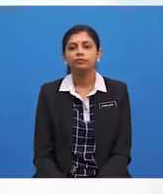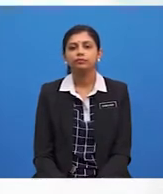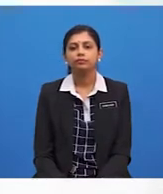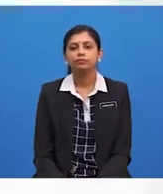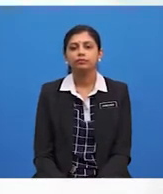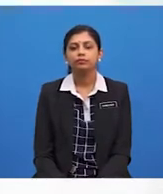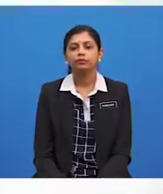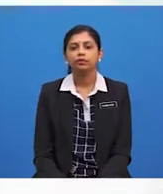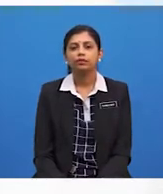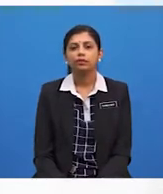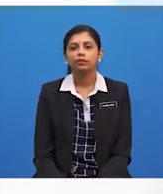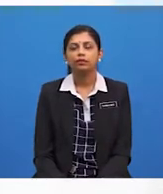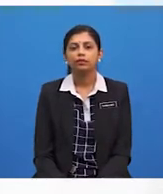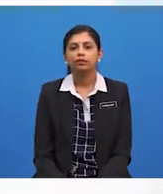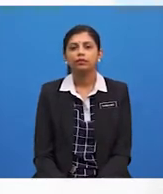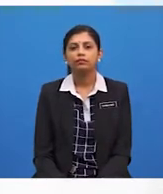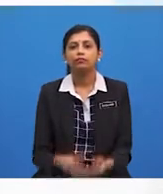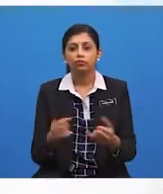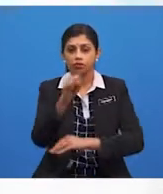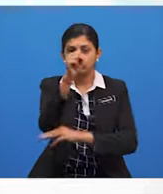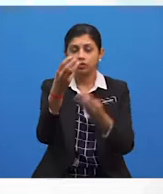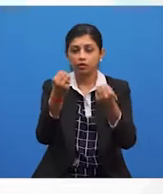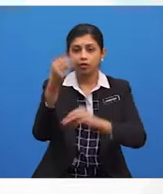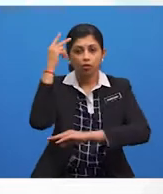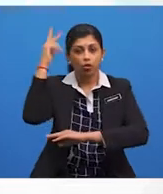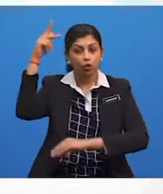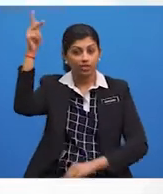merujuk kepada konsep ketertinggian perlembagaan?